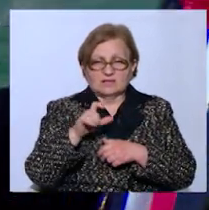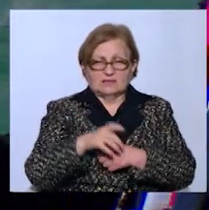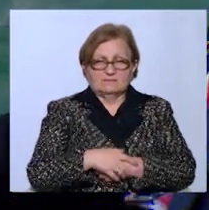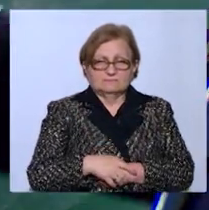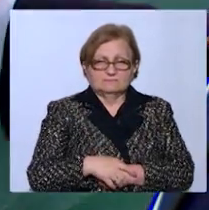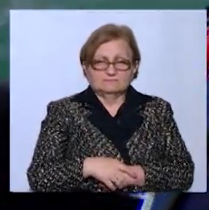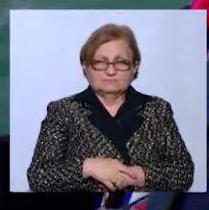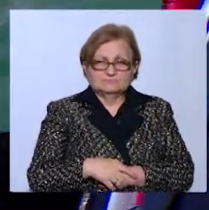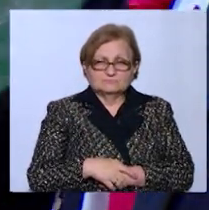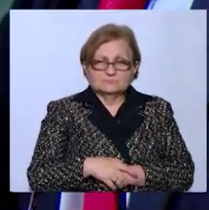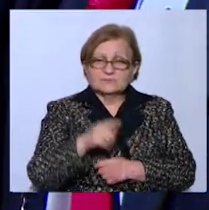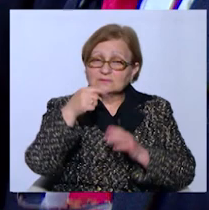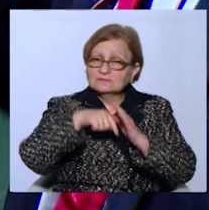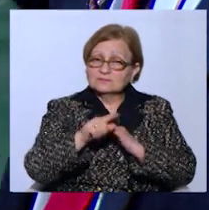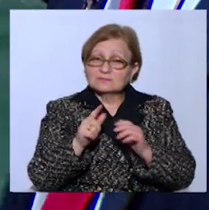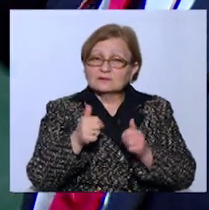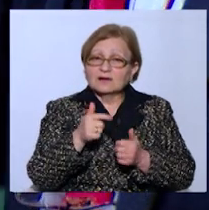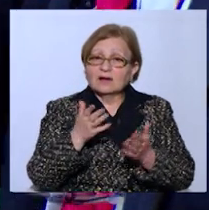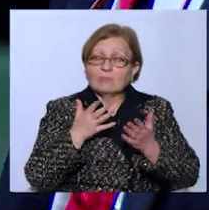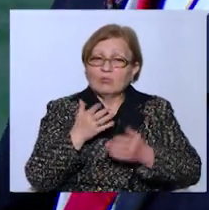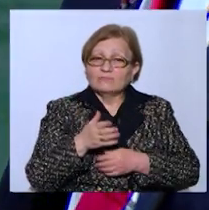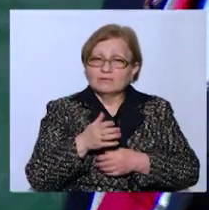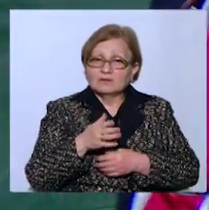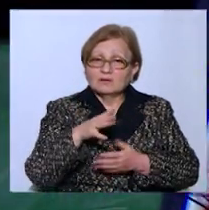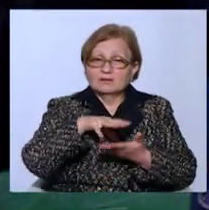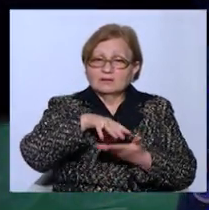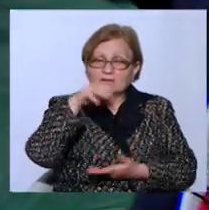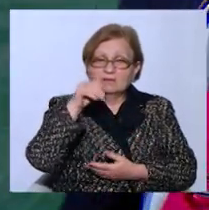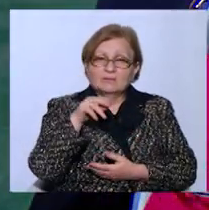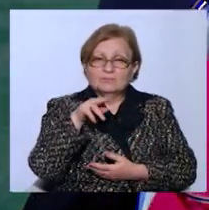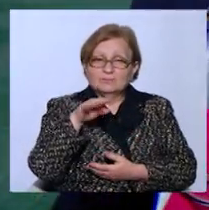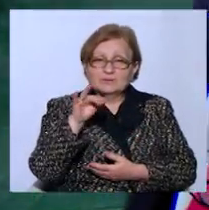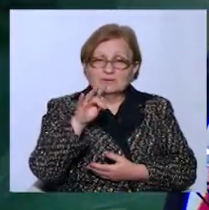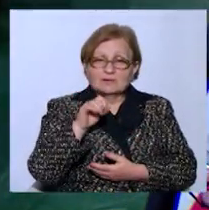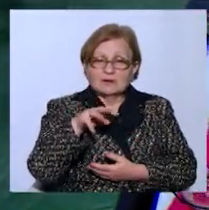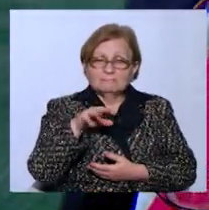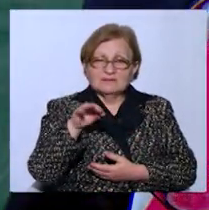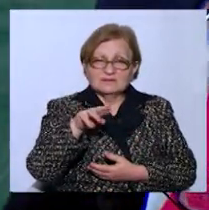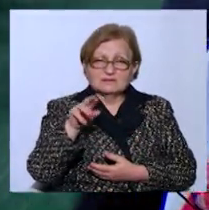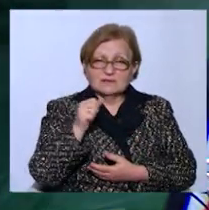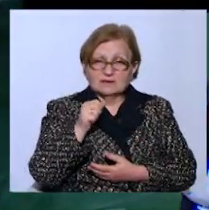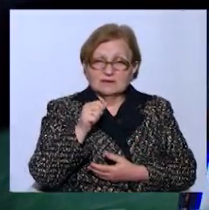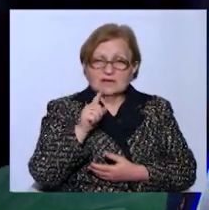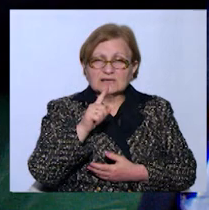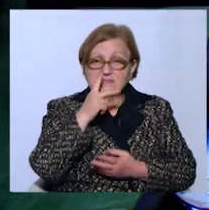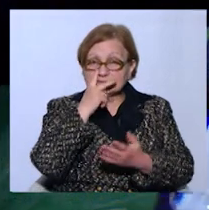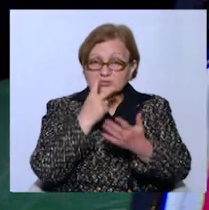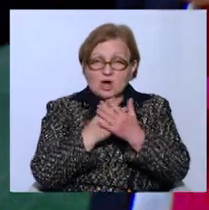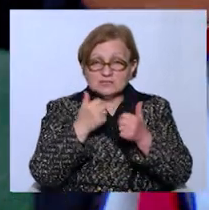აი რა ფიგურა მაქვს? ამას ქვია პირამიდა. კიდევ ერთხელ ვამბობ, რომელიც კარგად ჩანს, იმებს ვამუქებ.